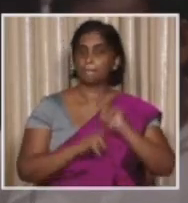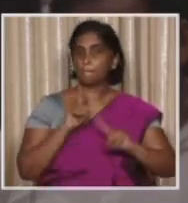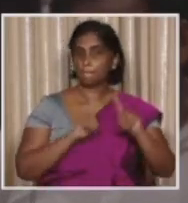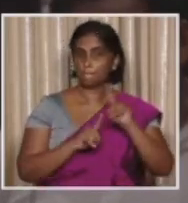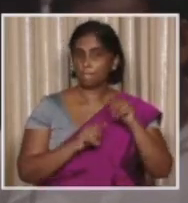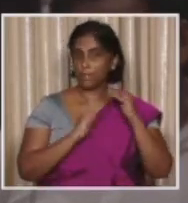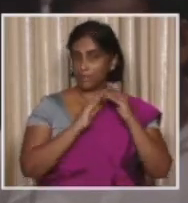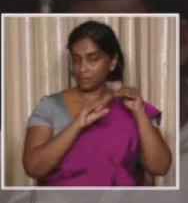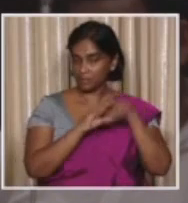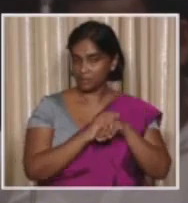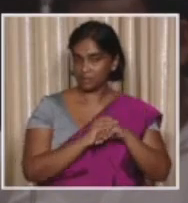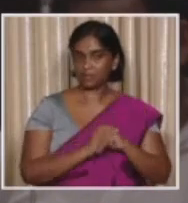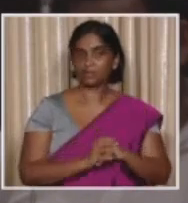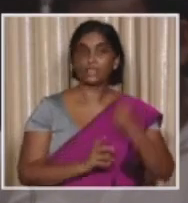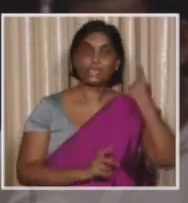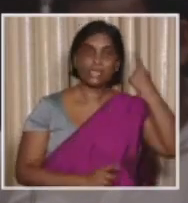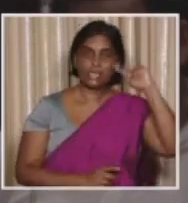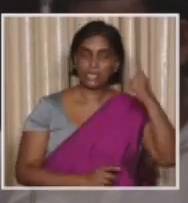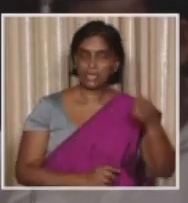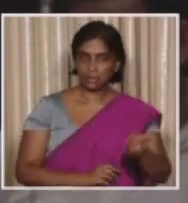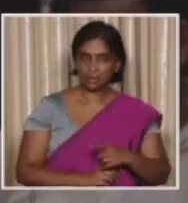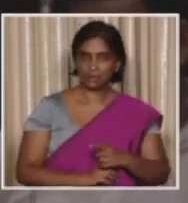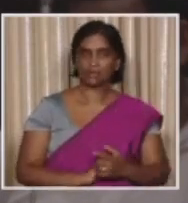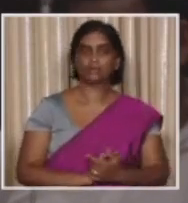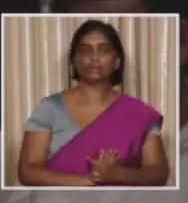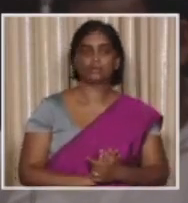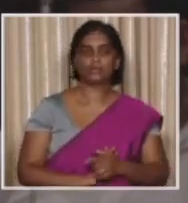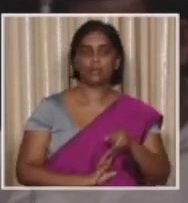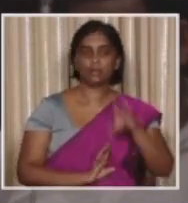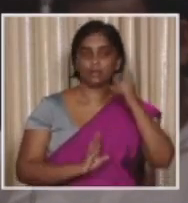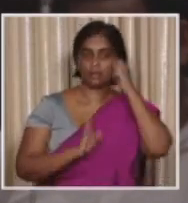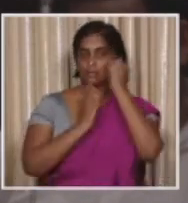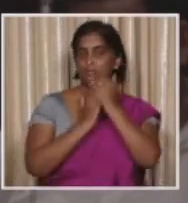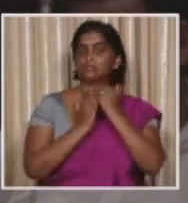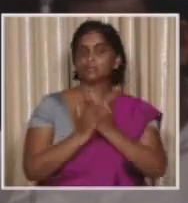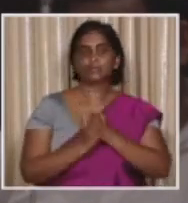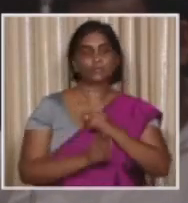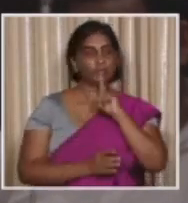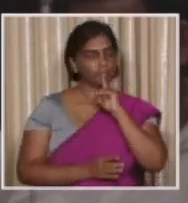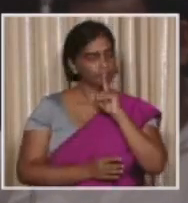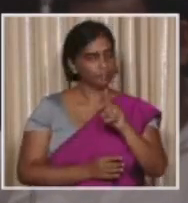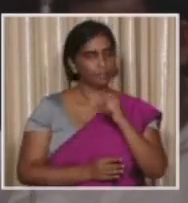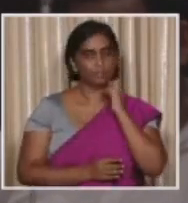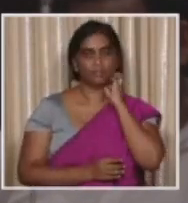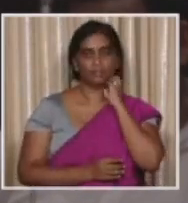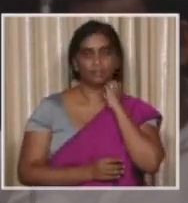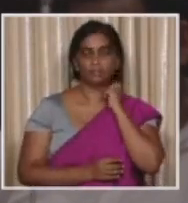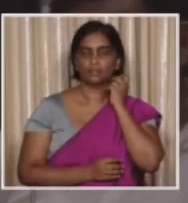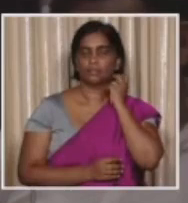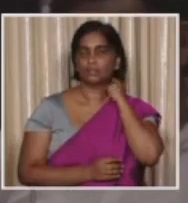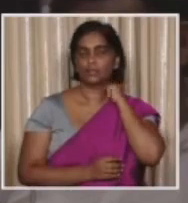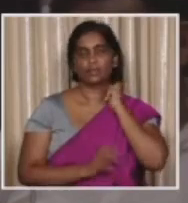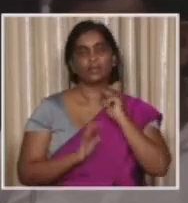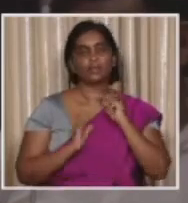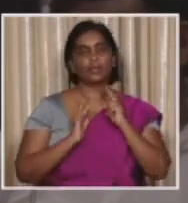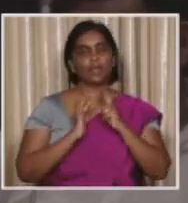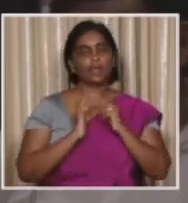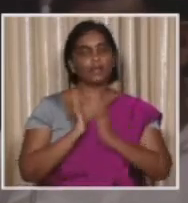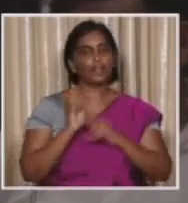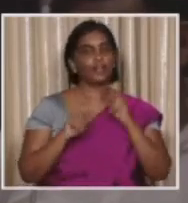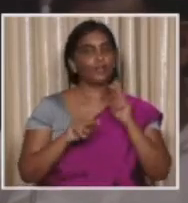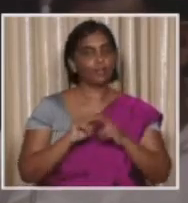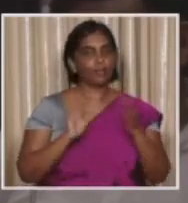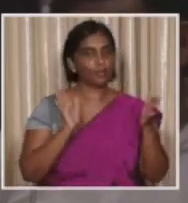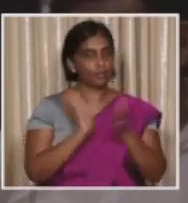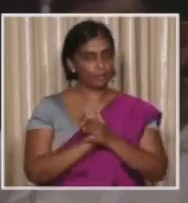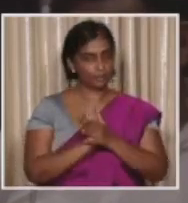പാർലമെന്റ് ഈ ദിവസേ മെ യോജന ഇതിരി പത്കരമിൻ സഹ മെ ജാത്യന്തര മൂല്യ അറമുതലത്